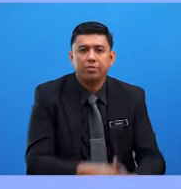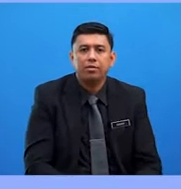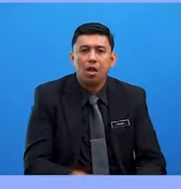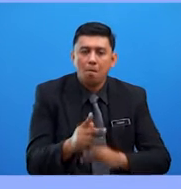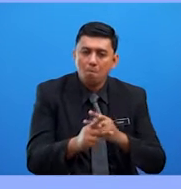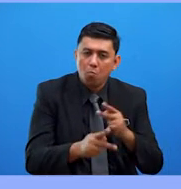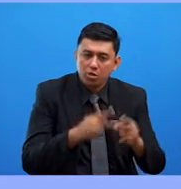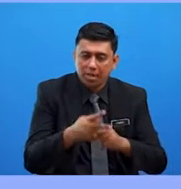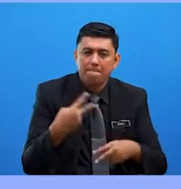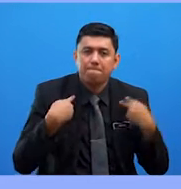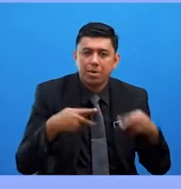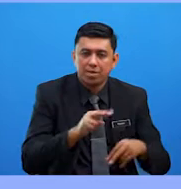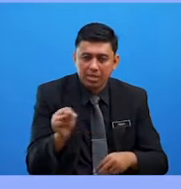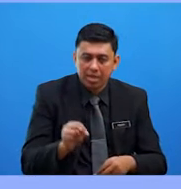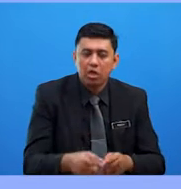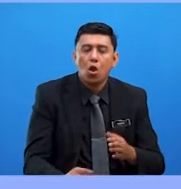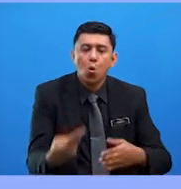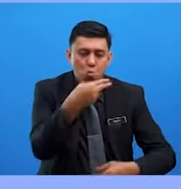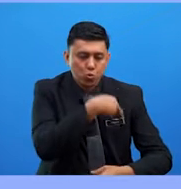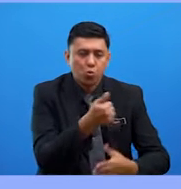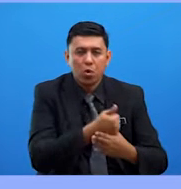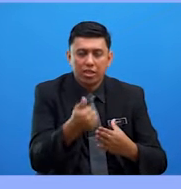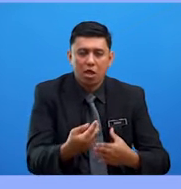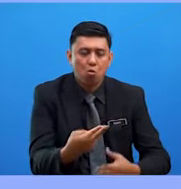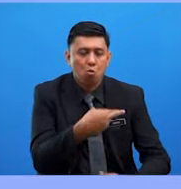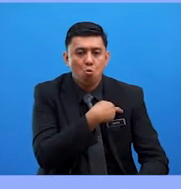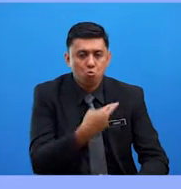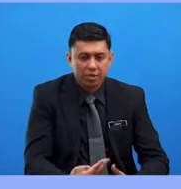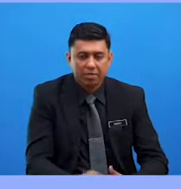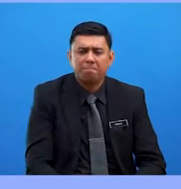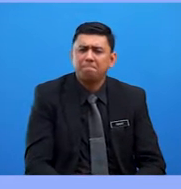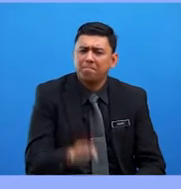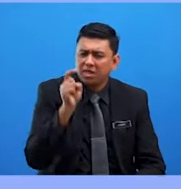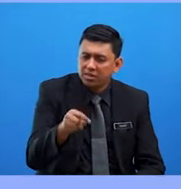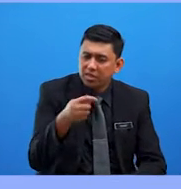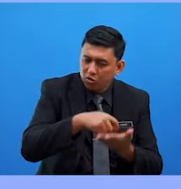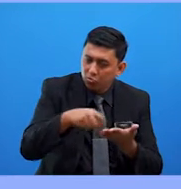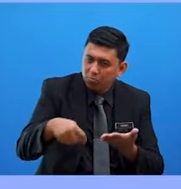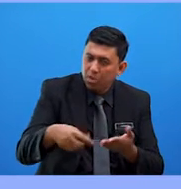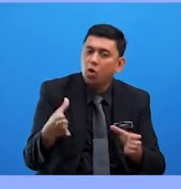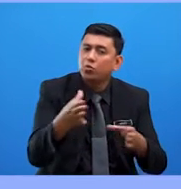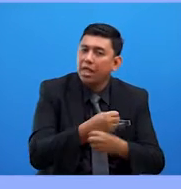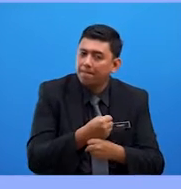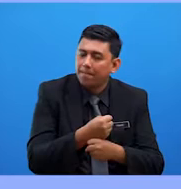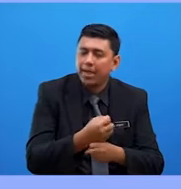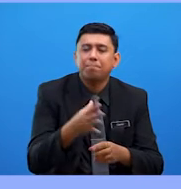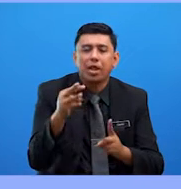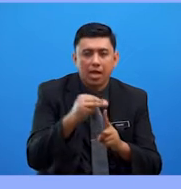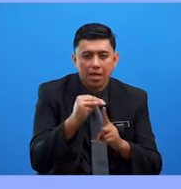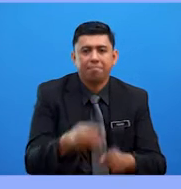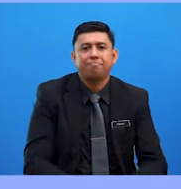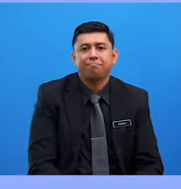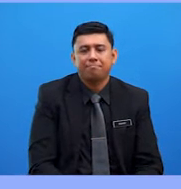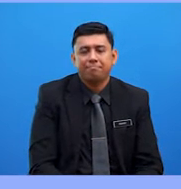pemasaran dan untung atau rugi. Fakta ini mesti ditulis untuk mendapatkan